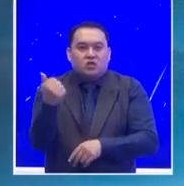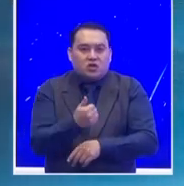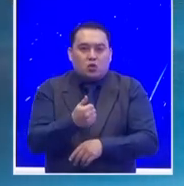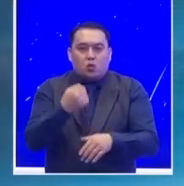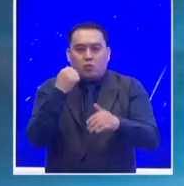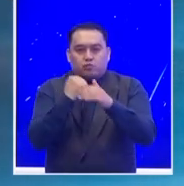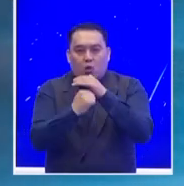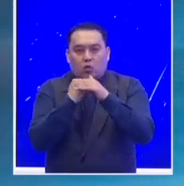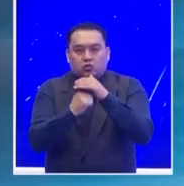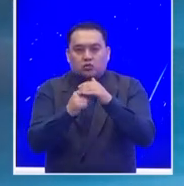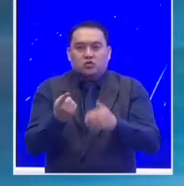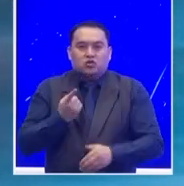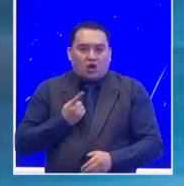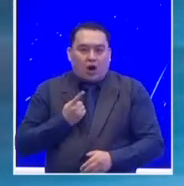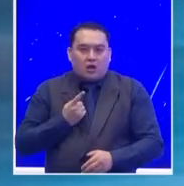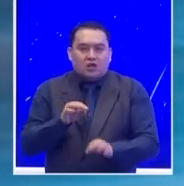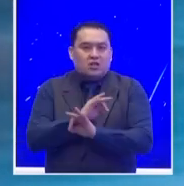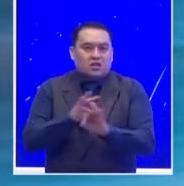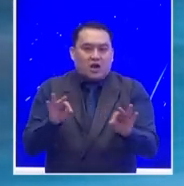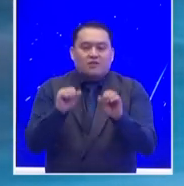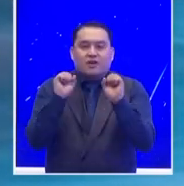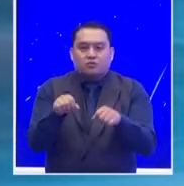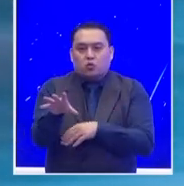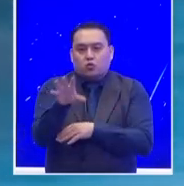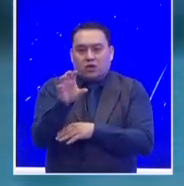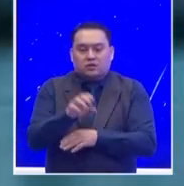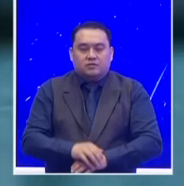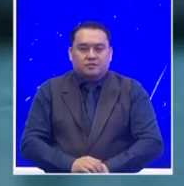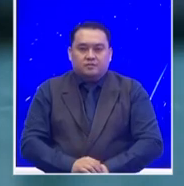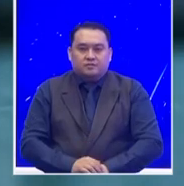подземку. Долго и терпеливо ждал идеального момента. И дождался.